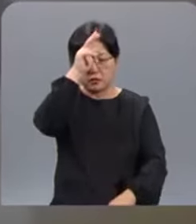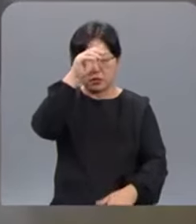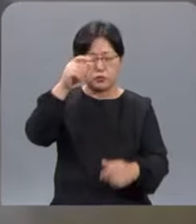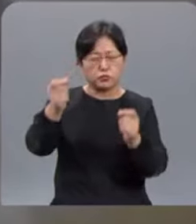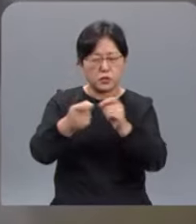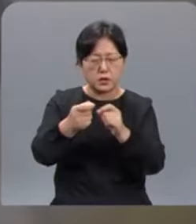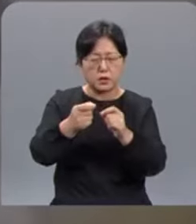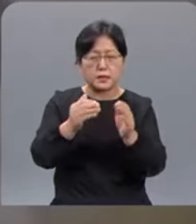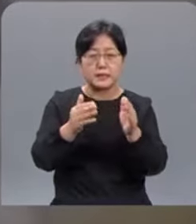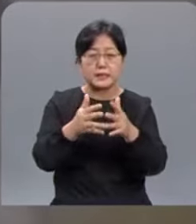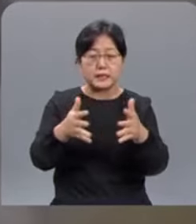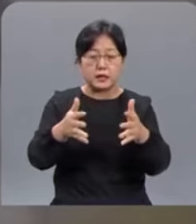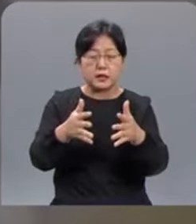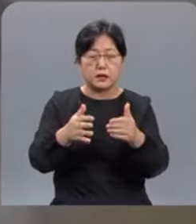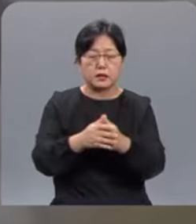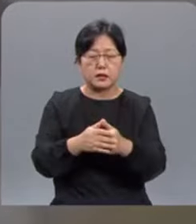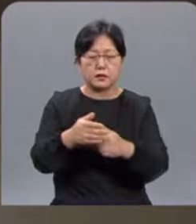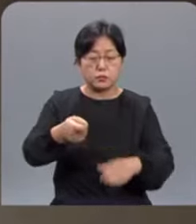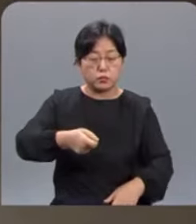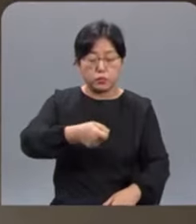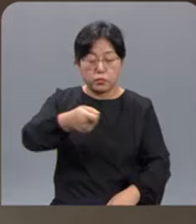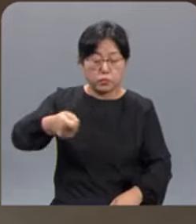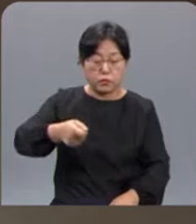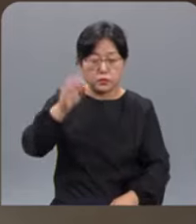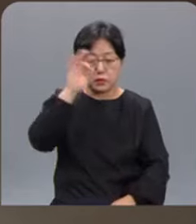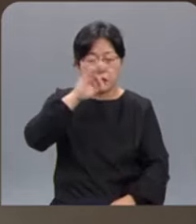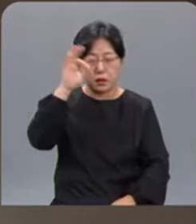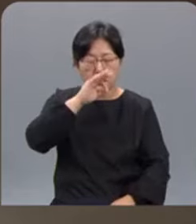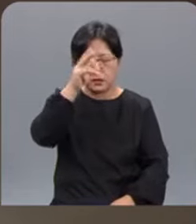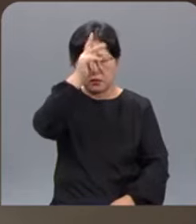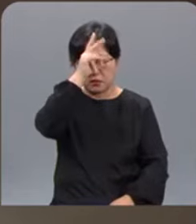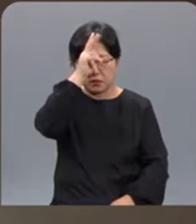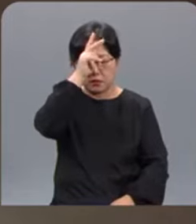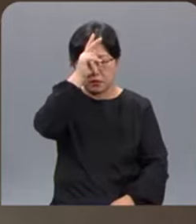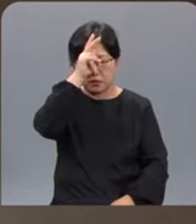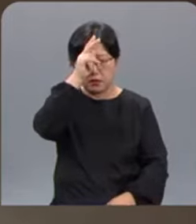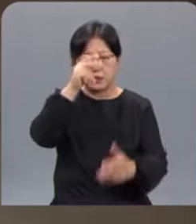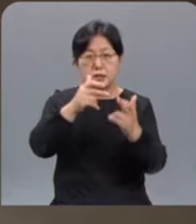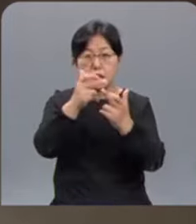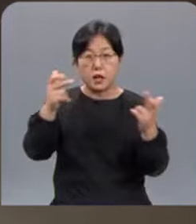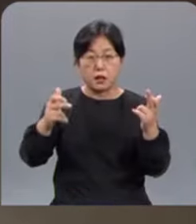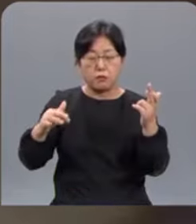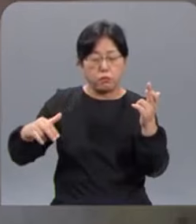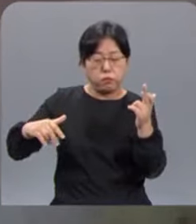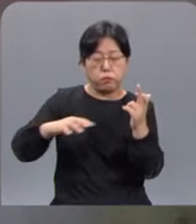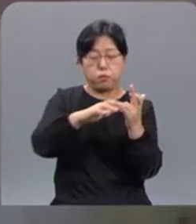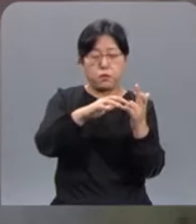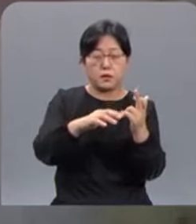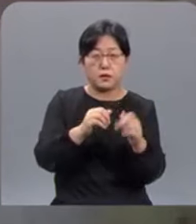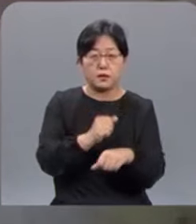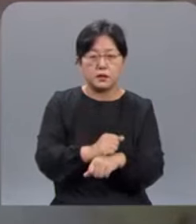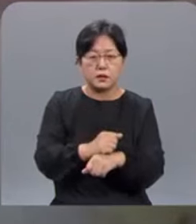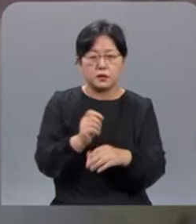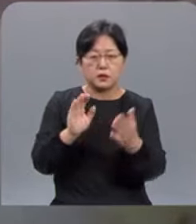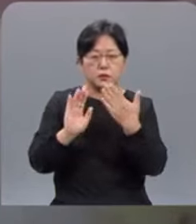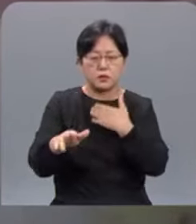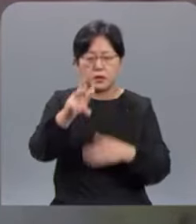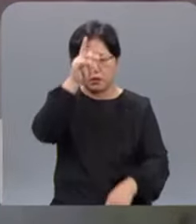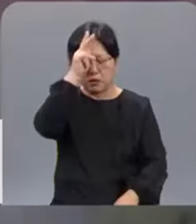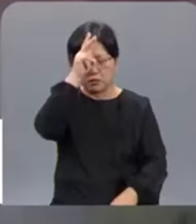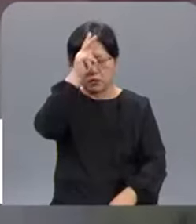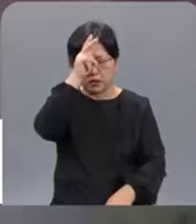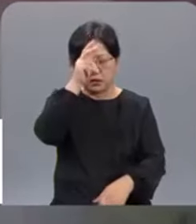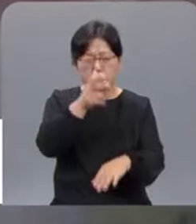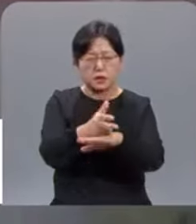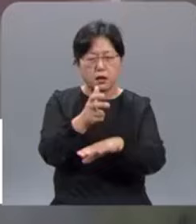인근 주택가 손전등을 들고 수색하던 경찰관들이 인근 야산 쪽으로 달려갑니다 잠시 뒤 경찰